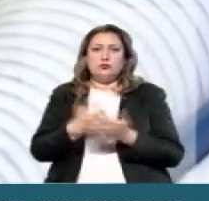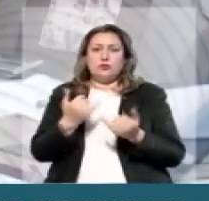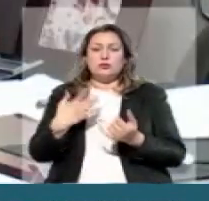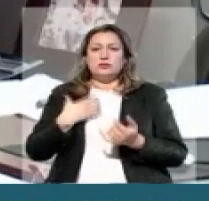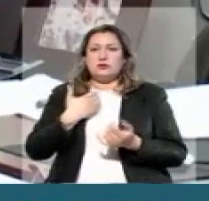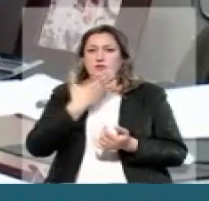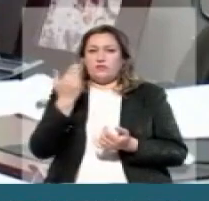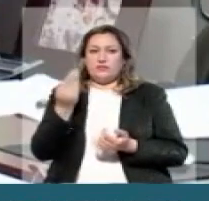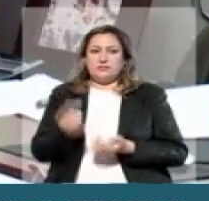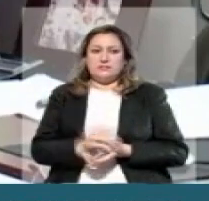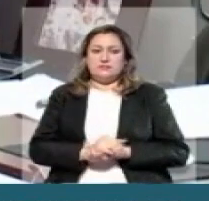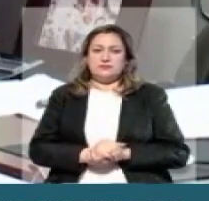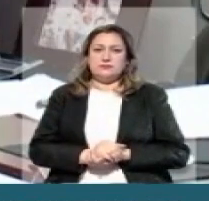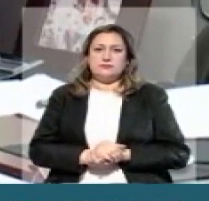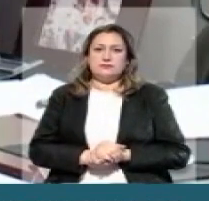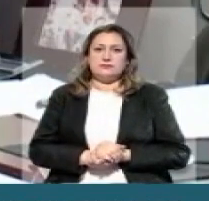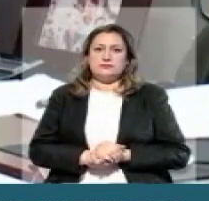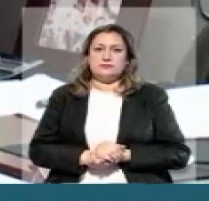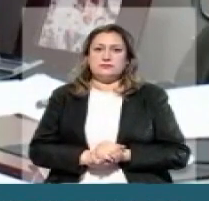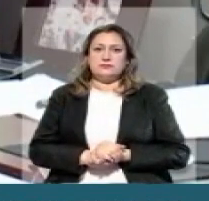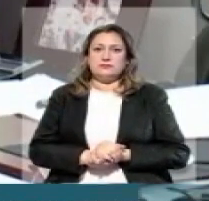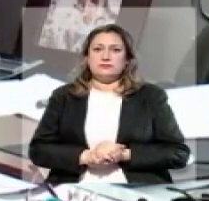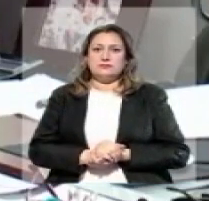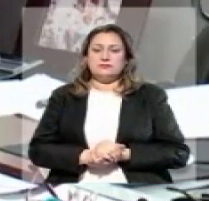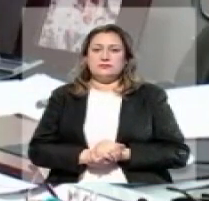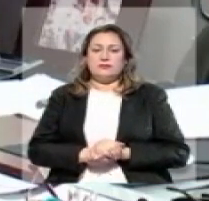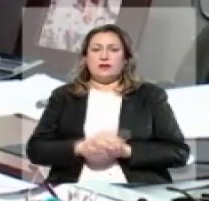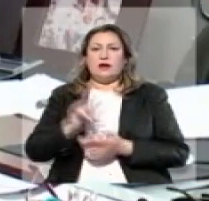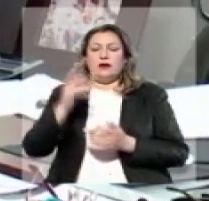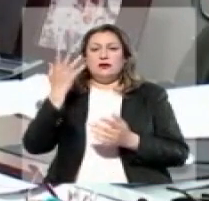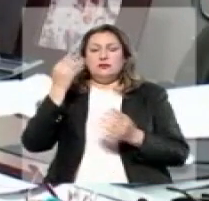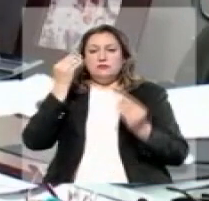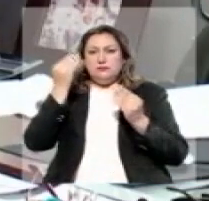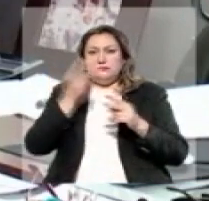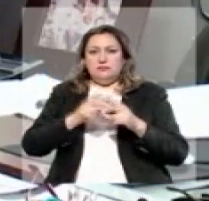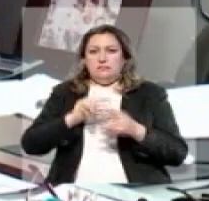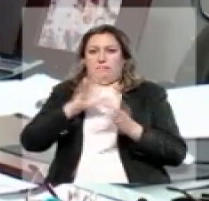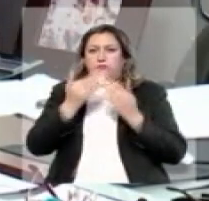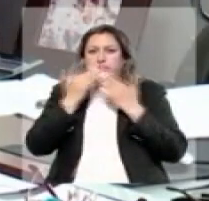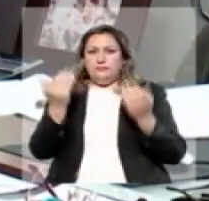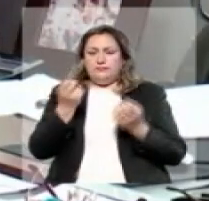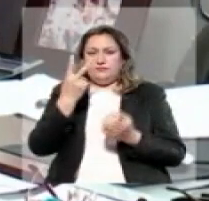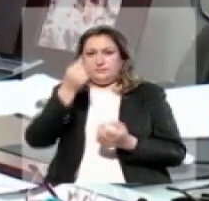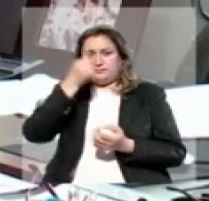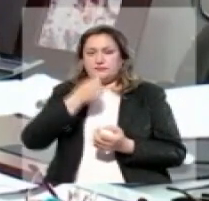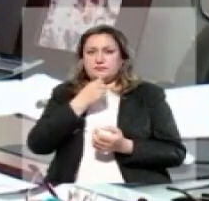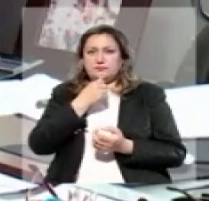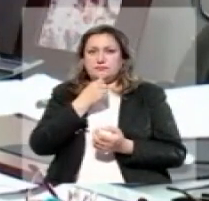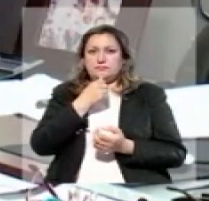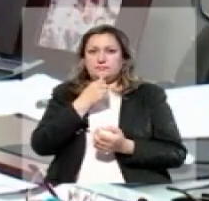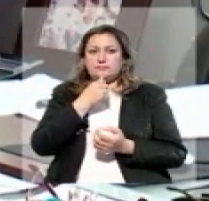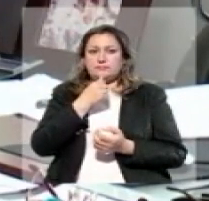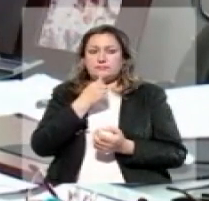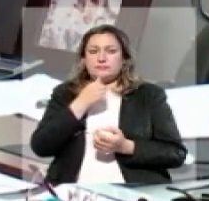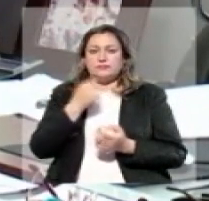тұрғындары. 4 июля 2022 года был принят изменение в отдельные законодательные акты.